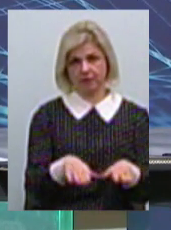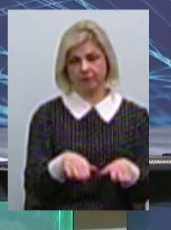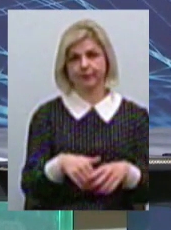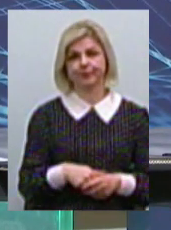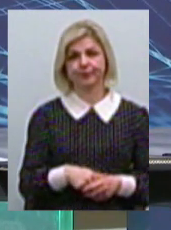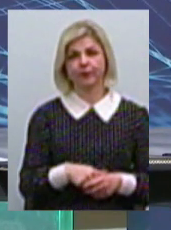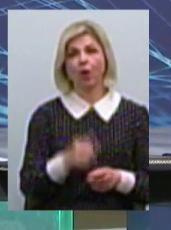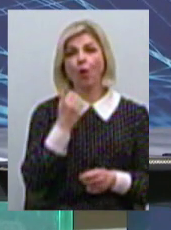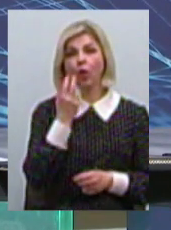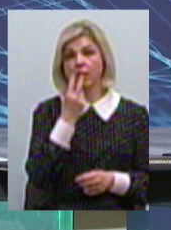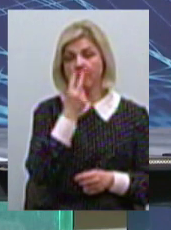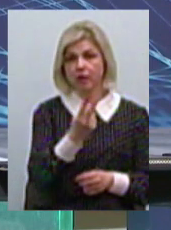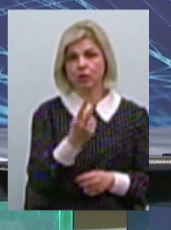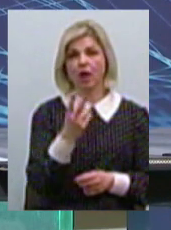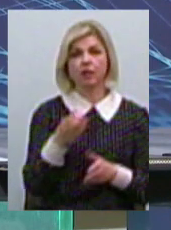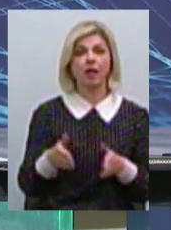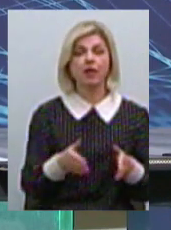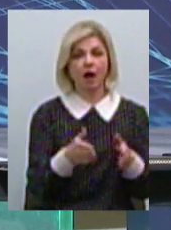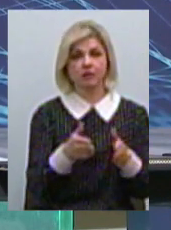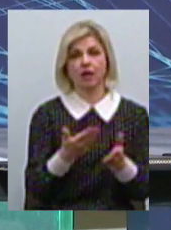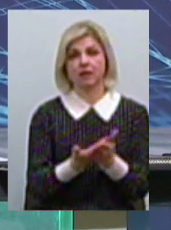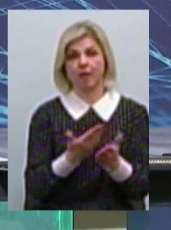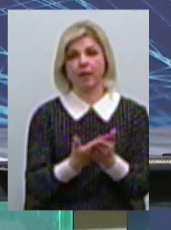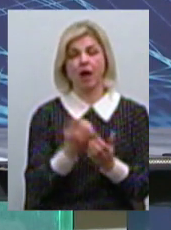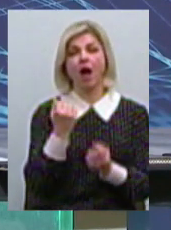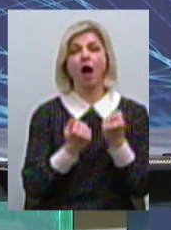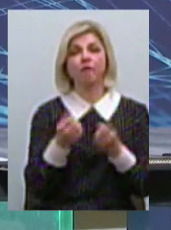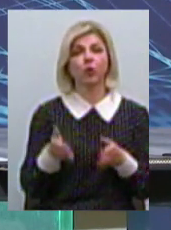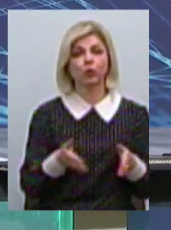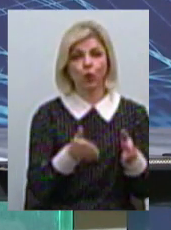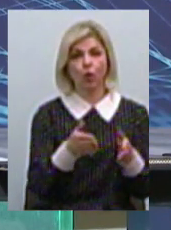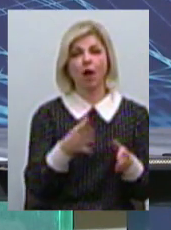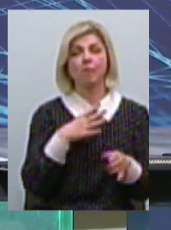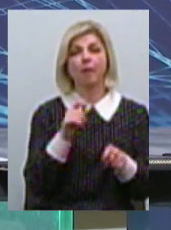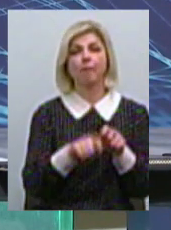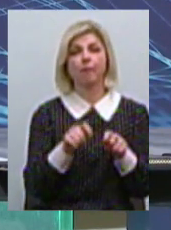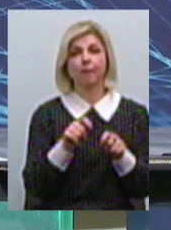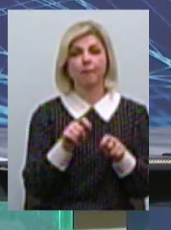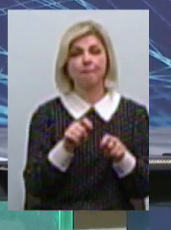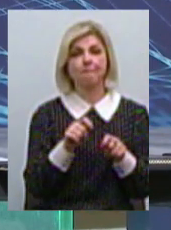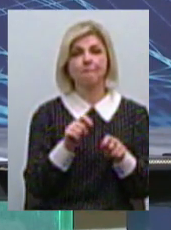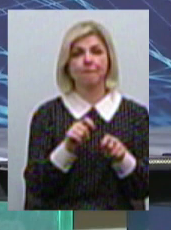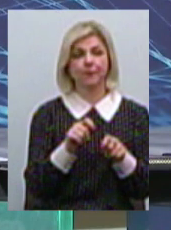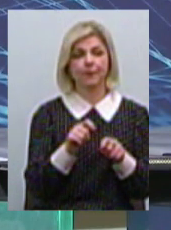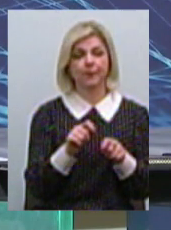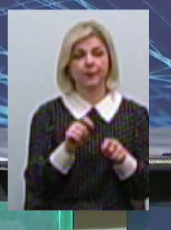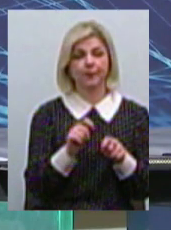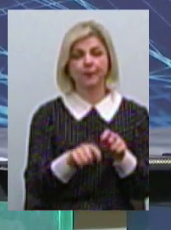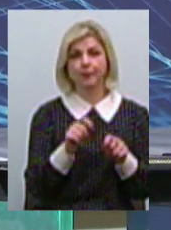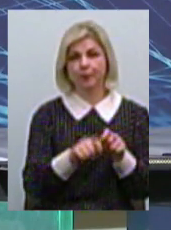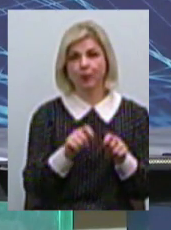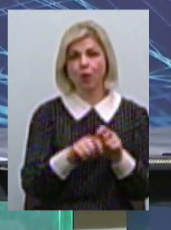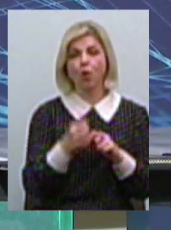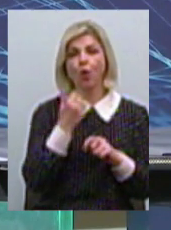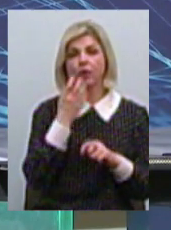Ми бачимо, що на трасах, наприклад, на автодорогах, було проведено, коли перше виставилися, навіть коли